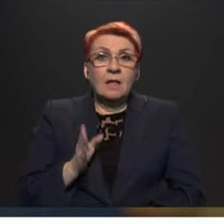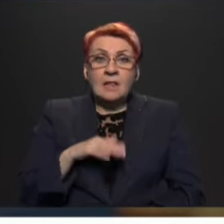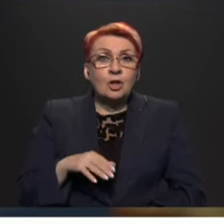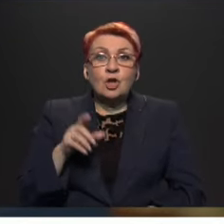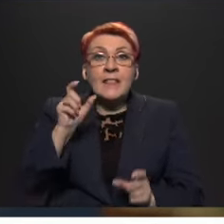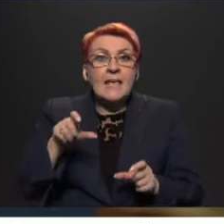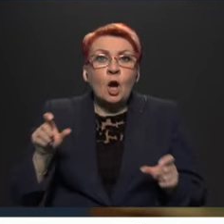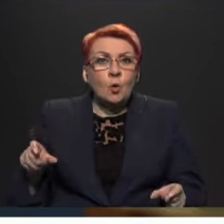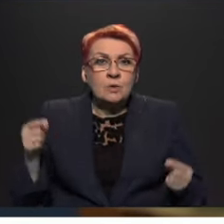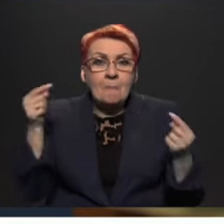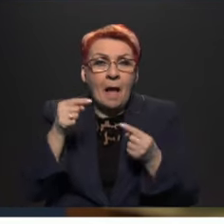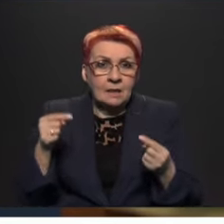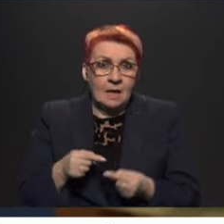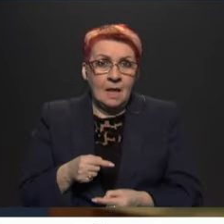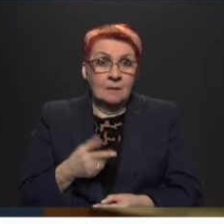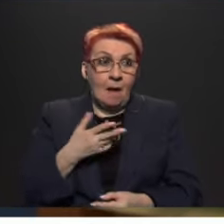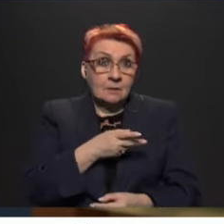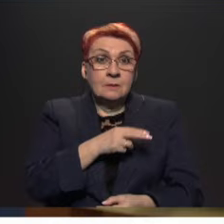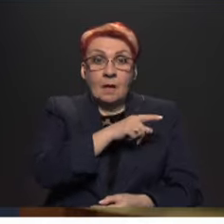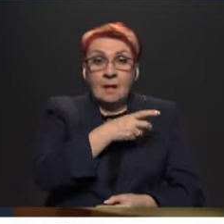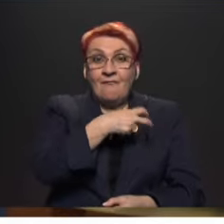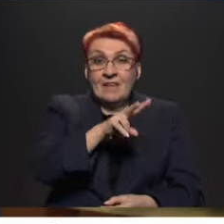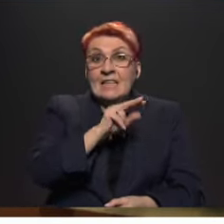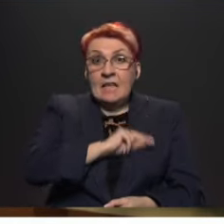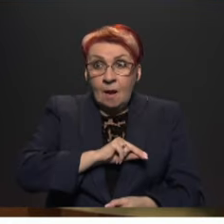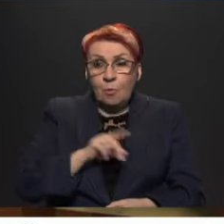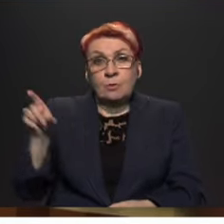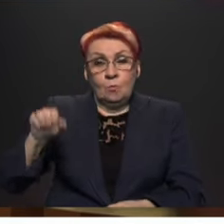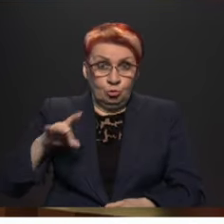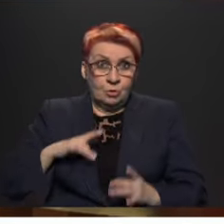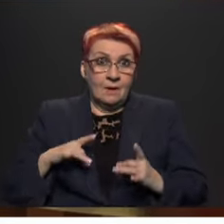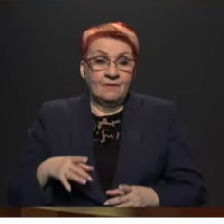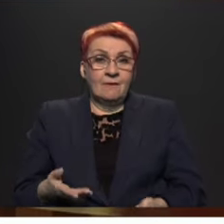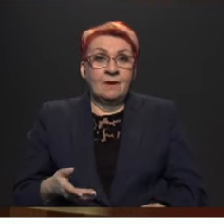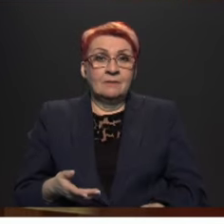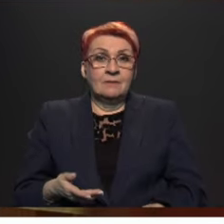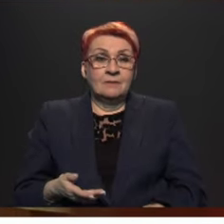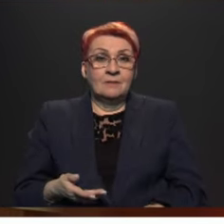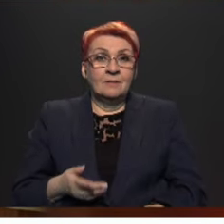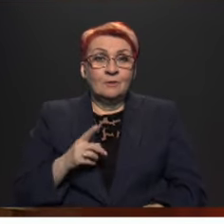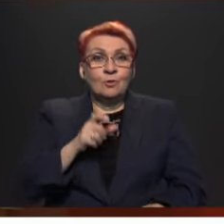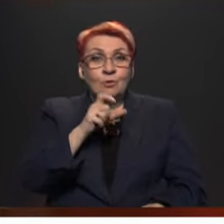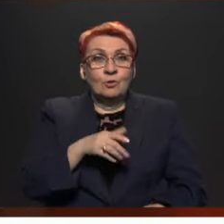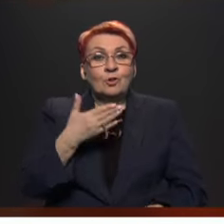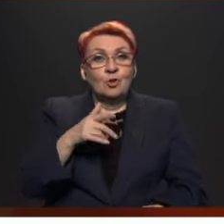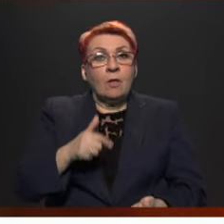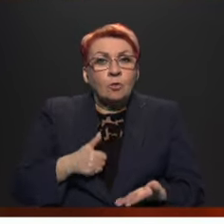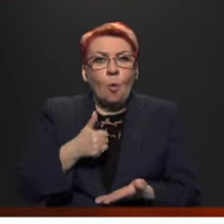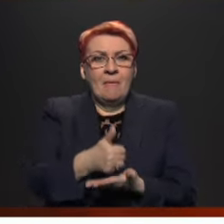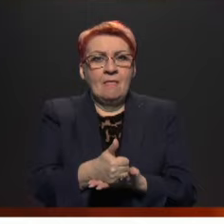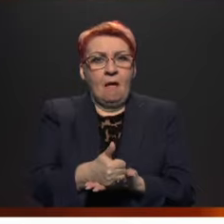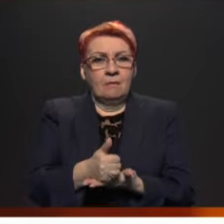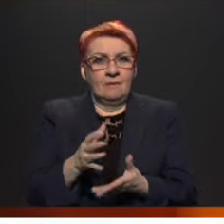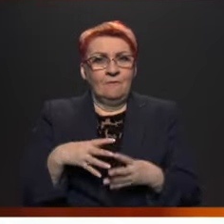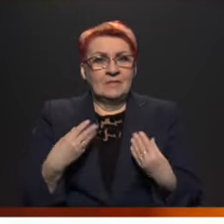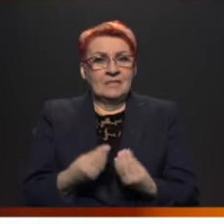да, физическим, а именно к тому, что женщина становится как бы доминантой в семье. Он